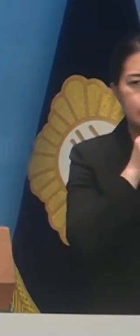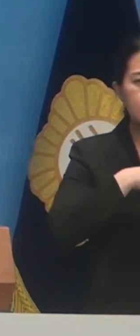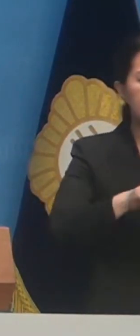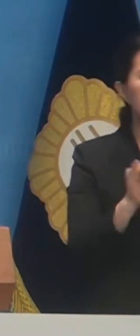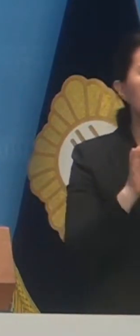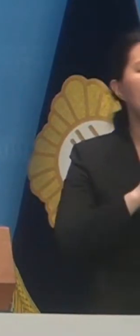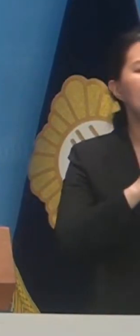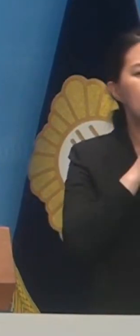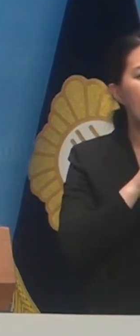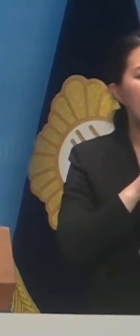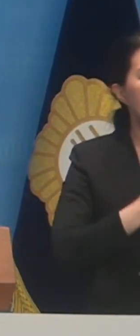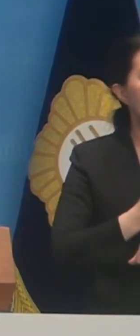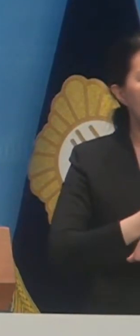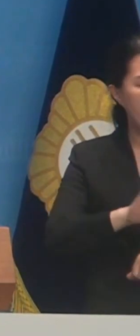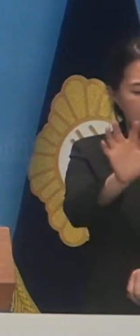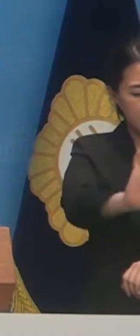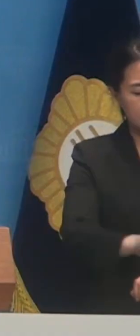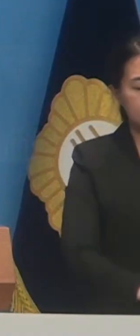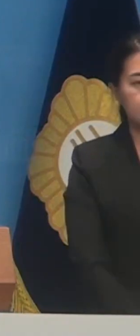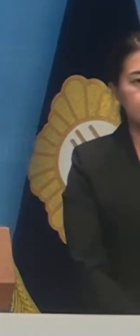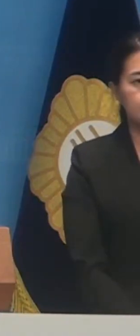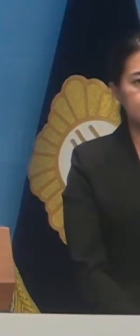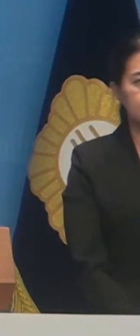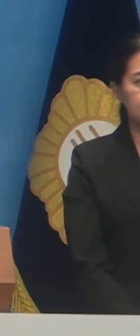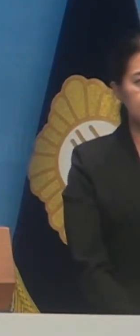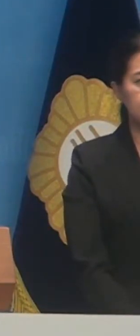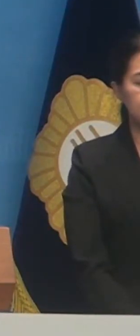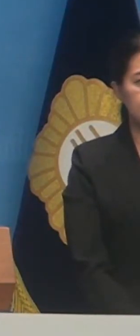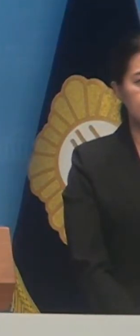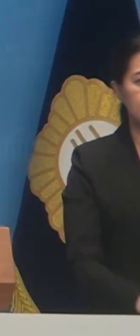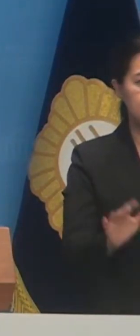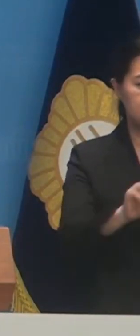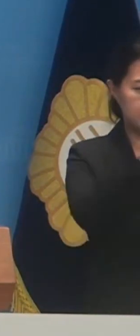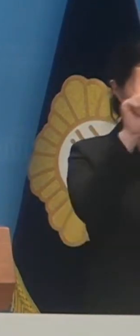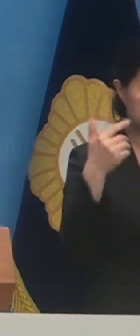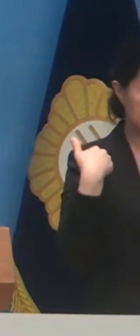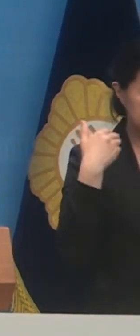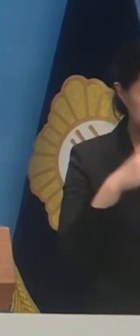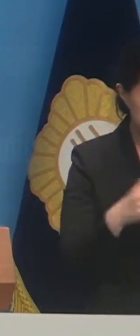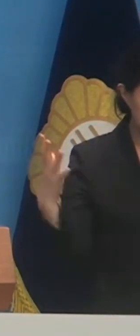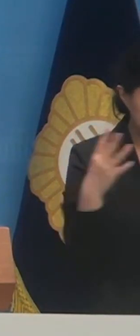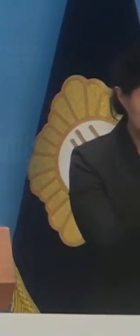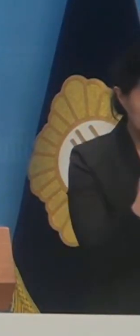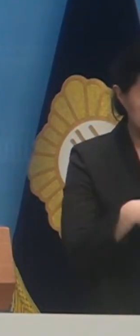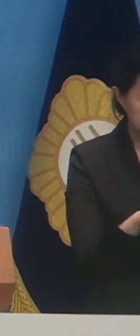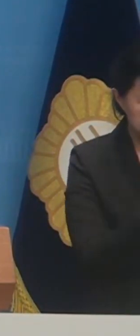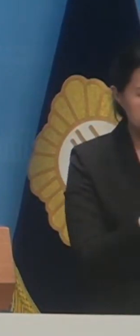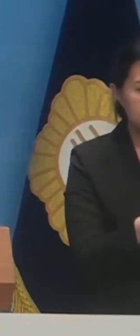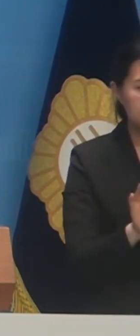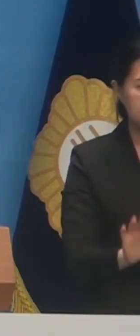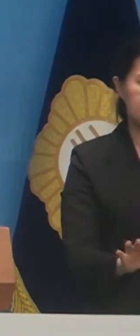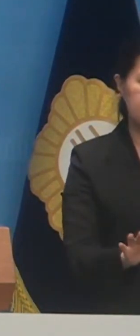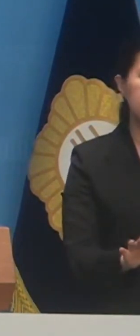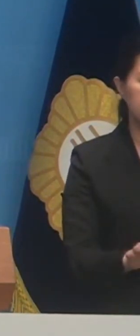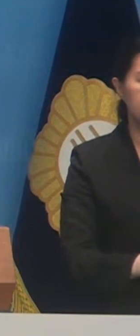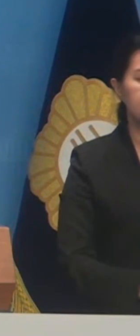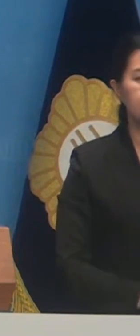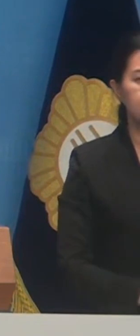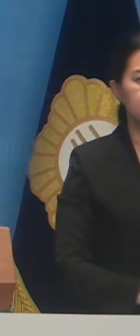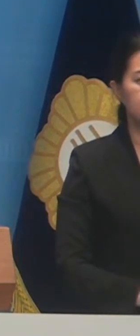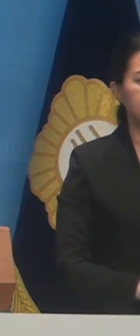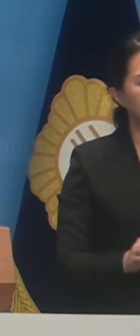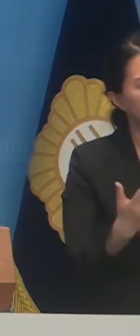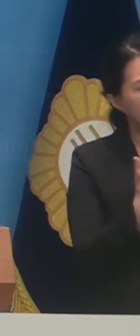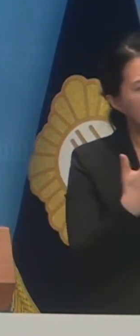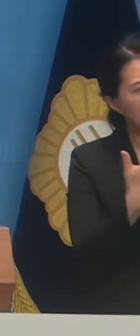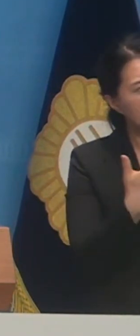정치인들만의 것으로 돌려보내선 안 됩니다. 완전한 일상으로의 복귀는 아직은 무원합니다.